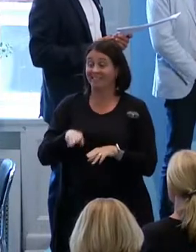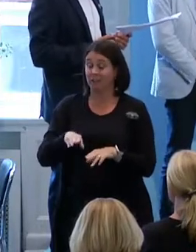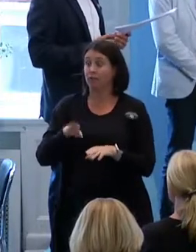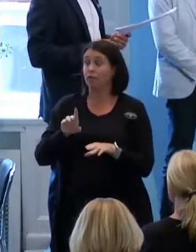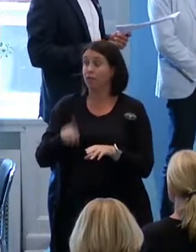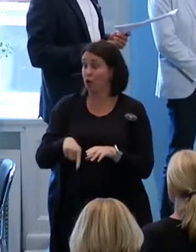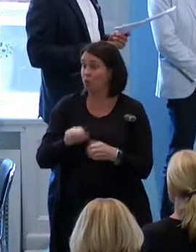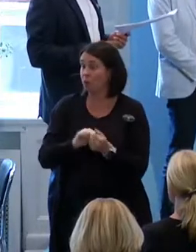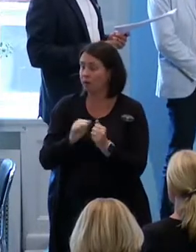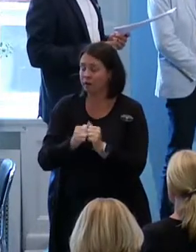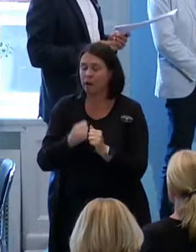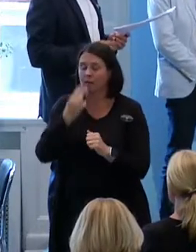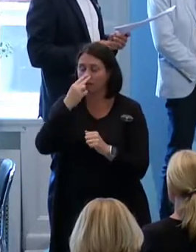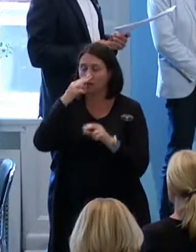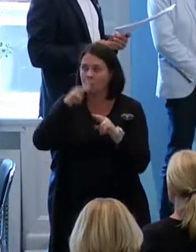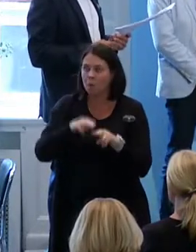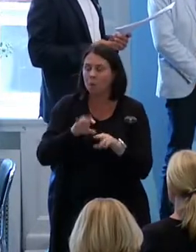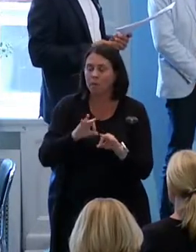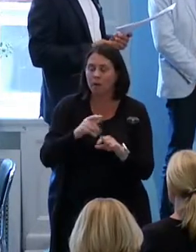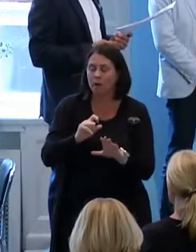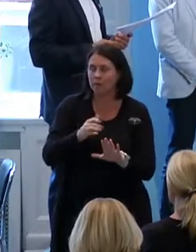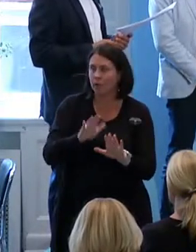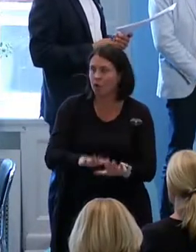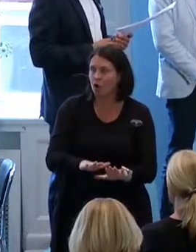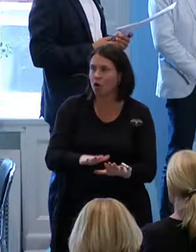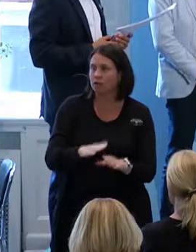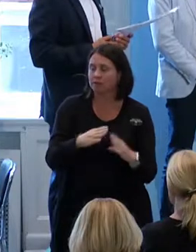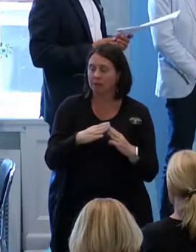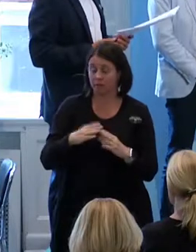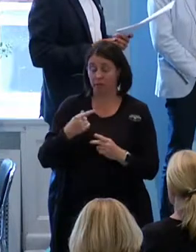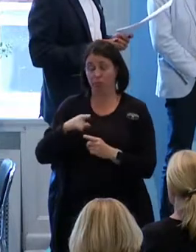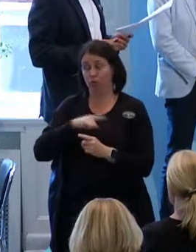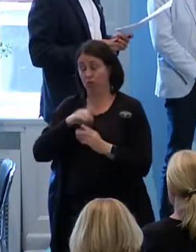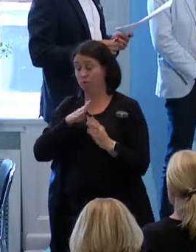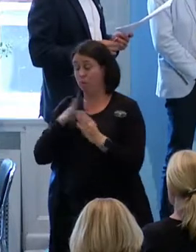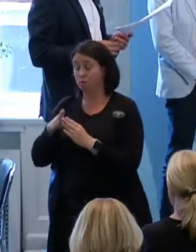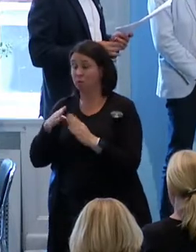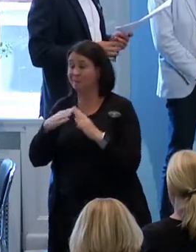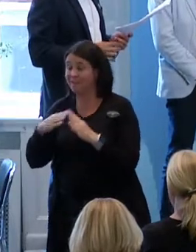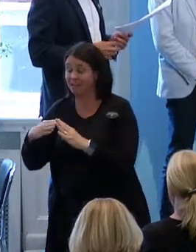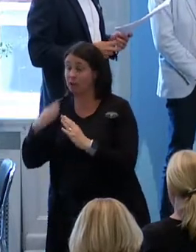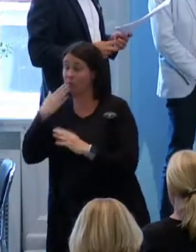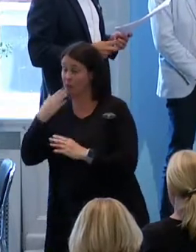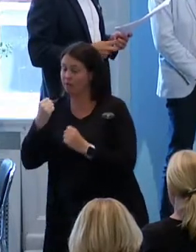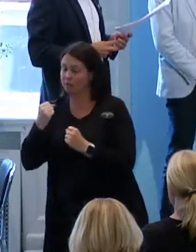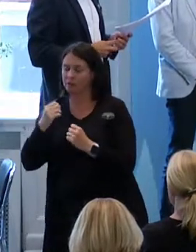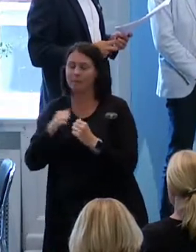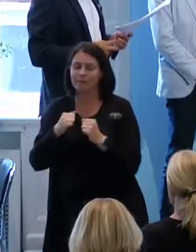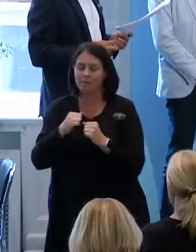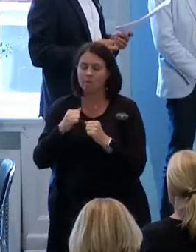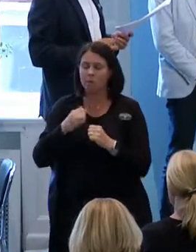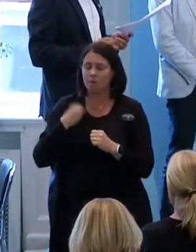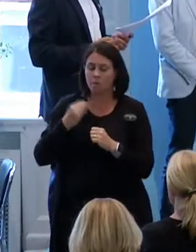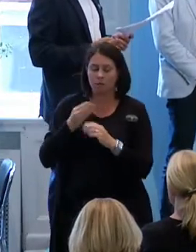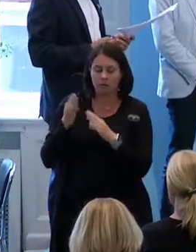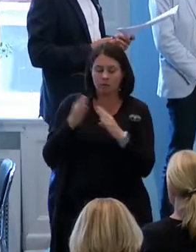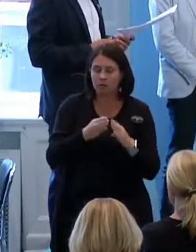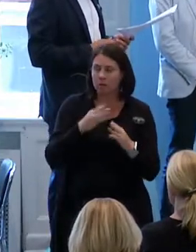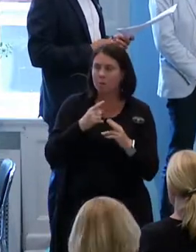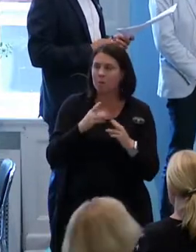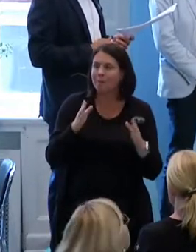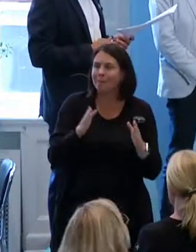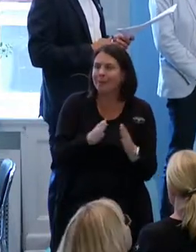politiken. Så vi måste, nu har ett stort fokus på städerna, det har varit viktigt och bra. Vi måste våga också lägga fokus på det mindre